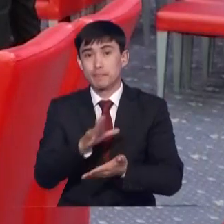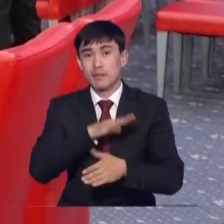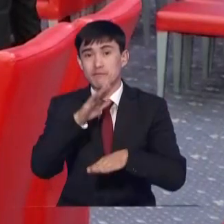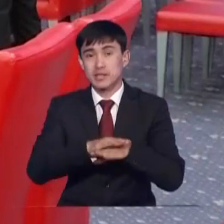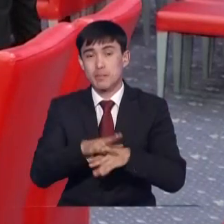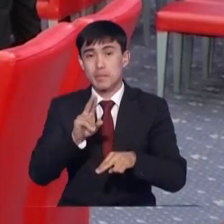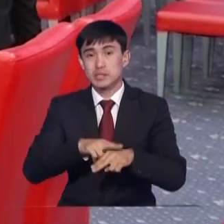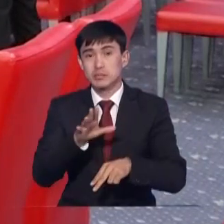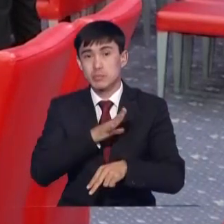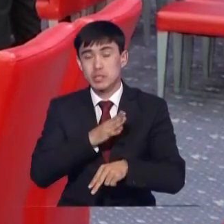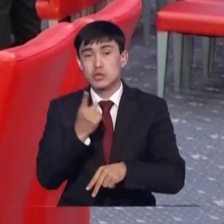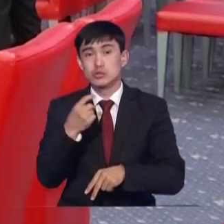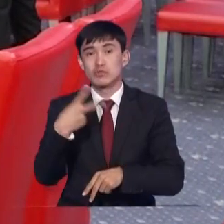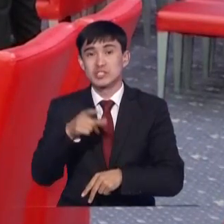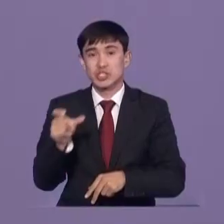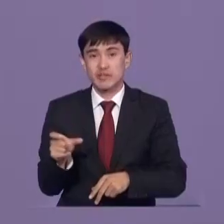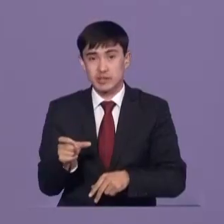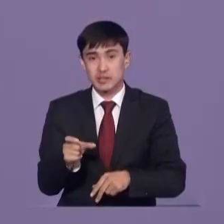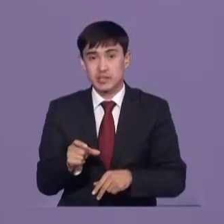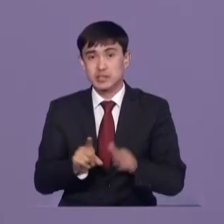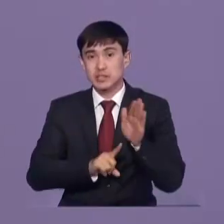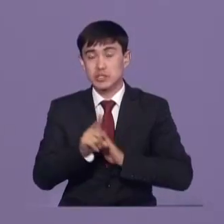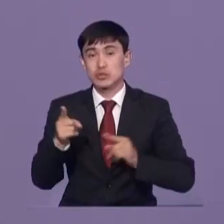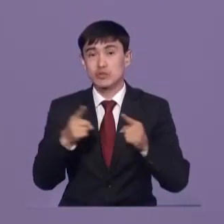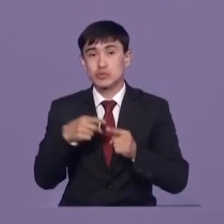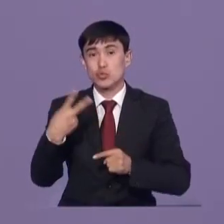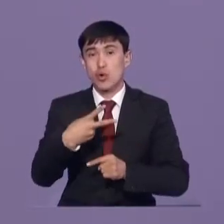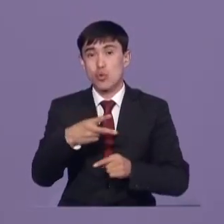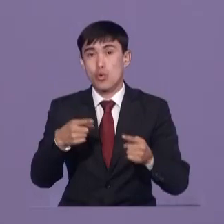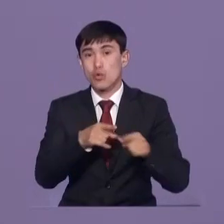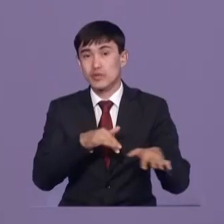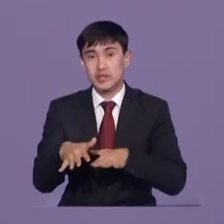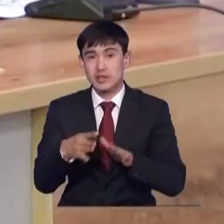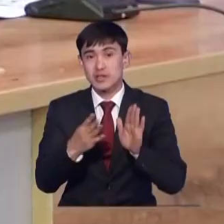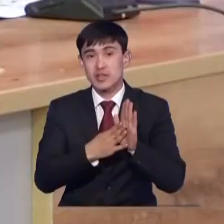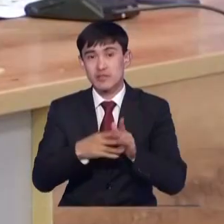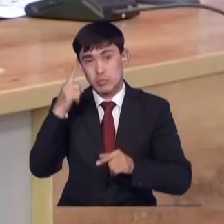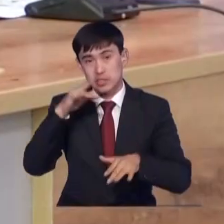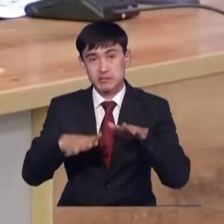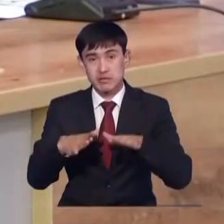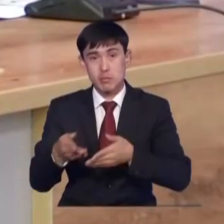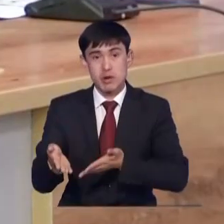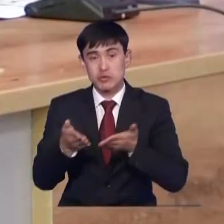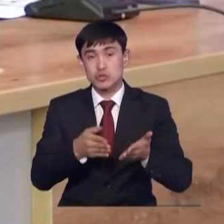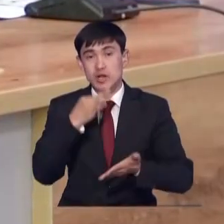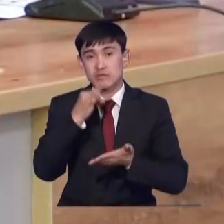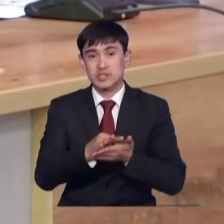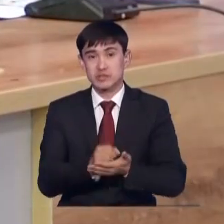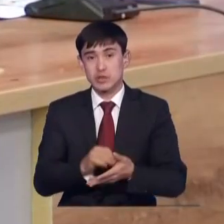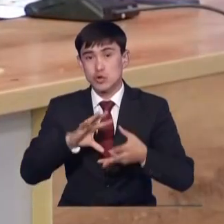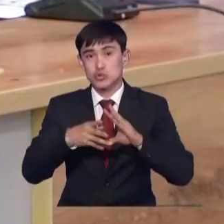фактам в полицию обратились 120 человек заведено 20 уголовных дел девять подозреваемых привлечено к